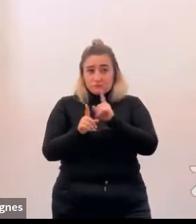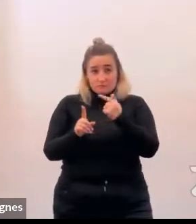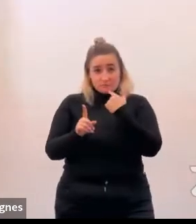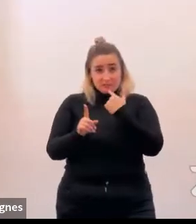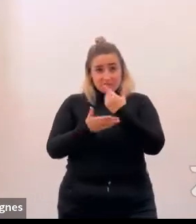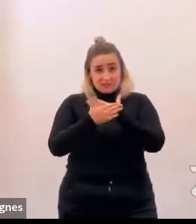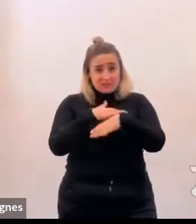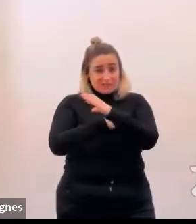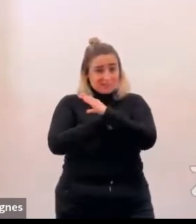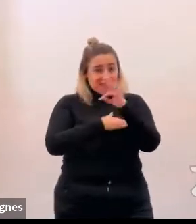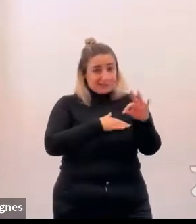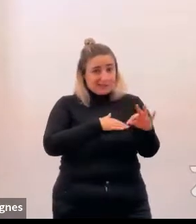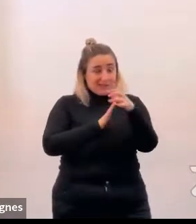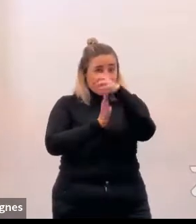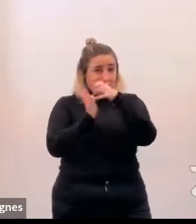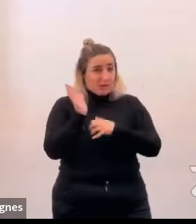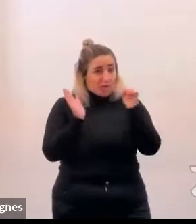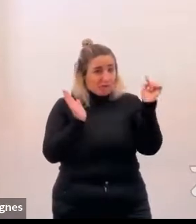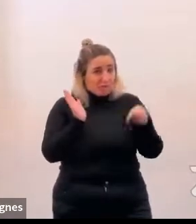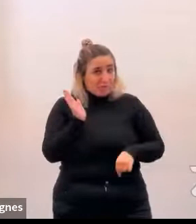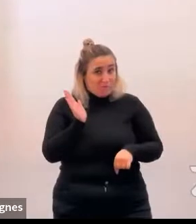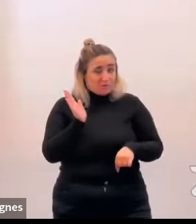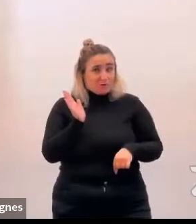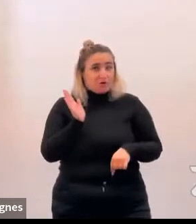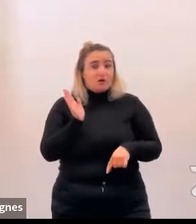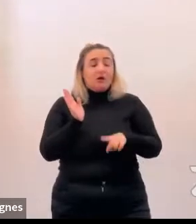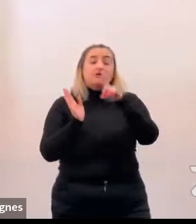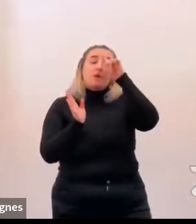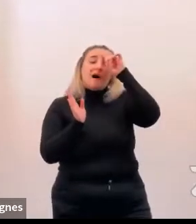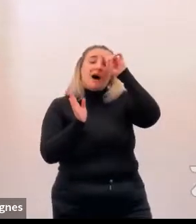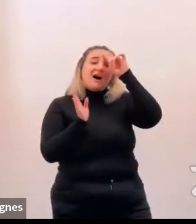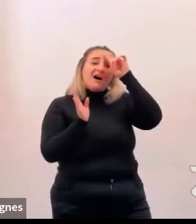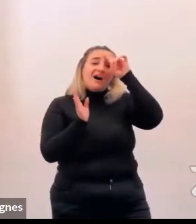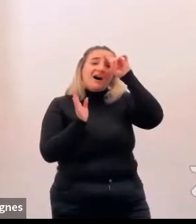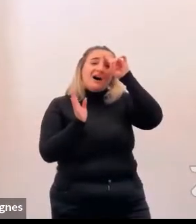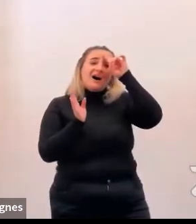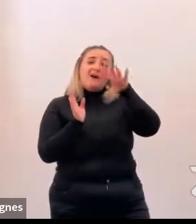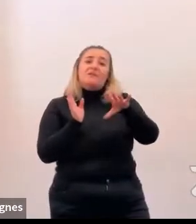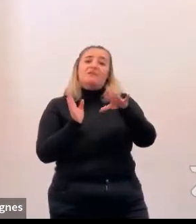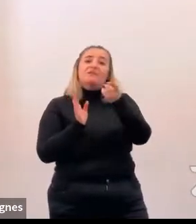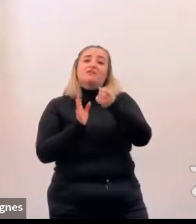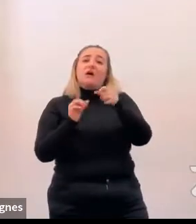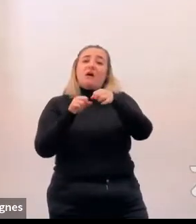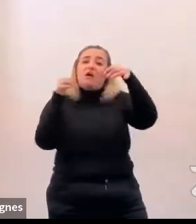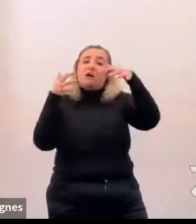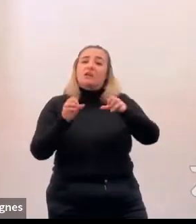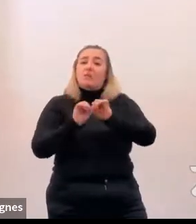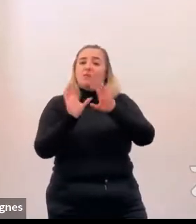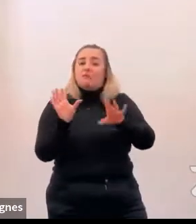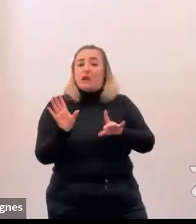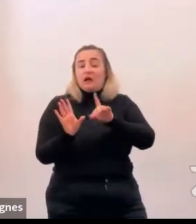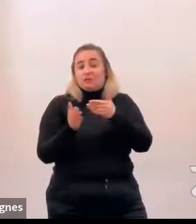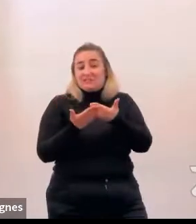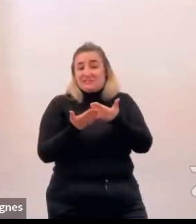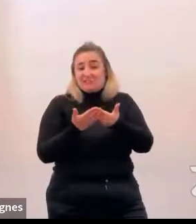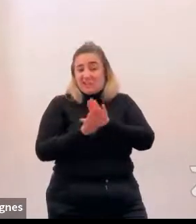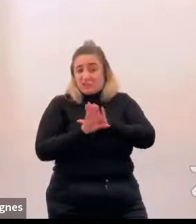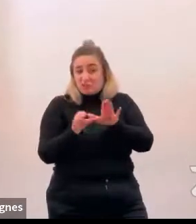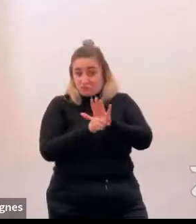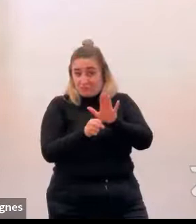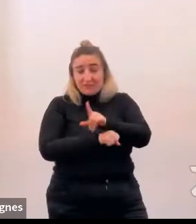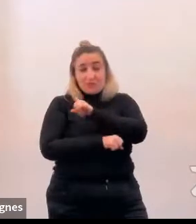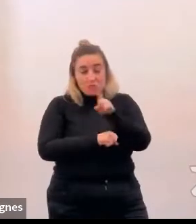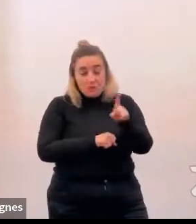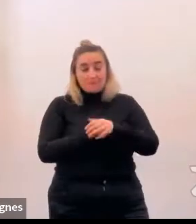CT et pas un SAP avis sur la saisine d'un organigramme qui aujourd'hui n'est pas consolidé. Vous